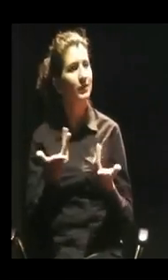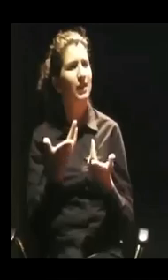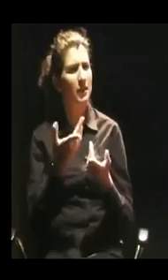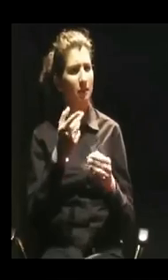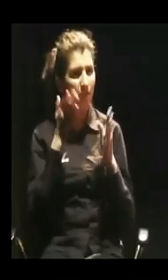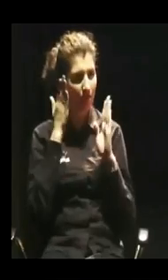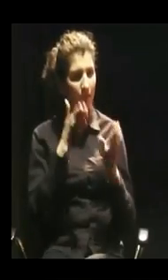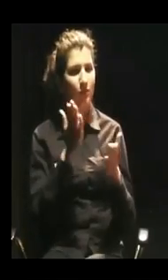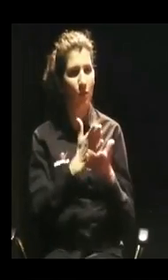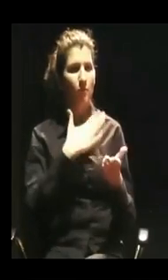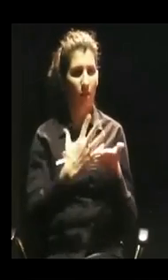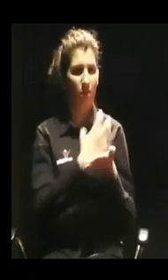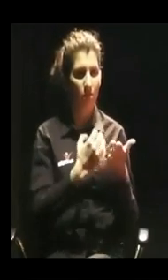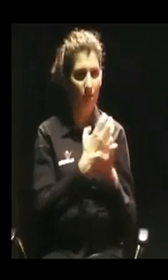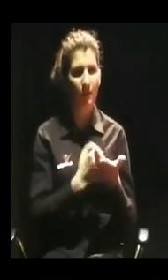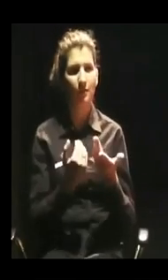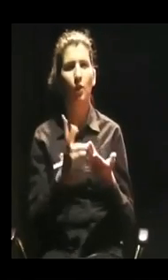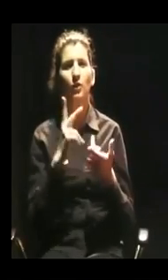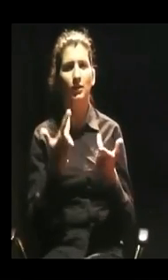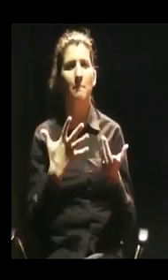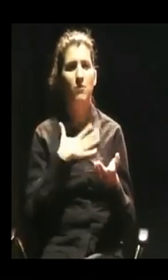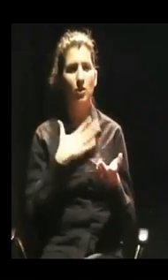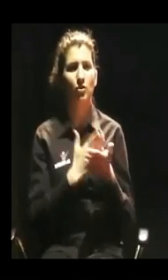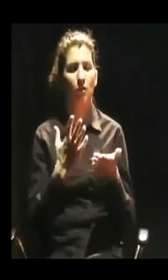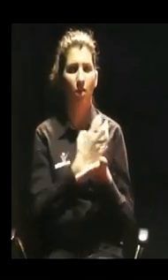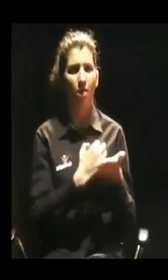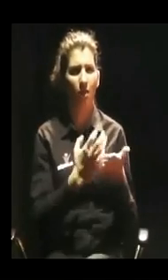ile być. Mieć, ręka w górę?